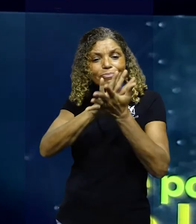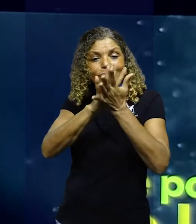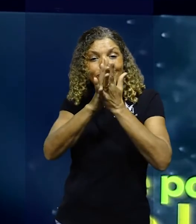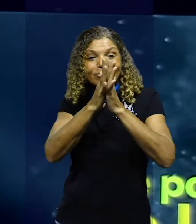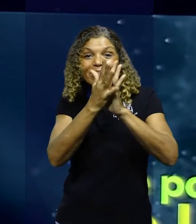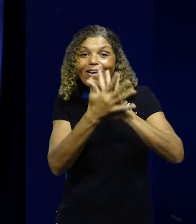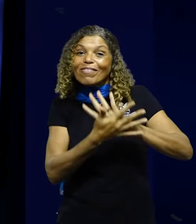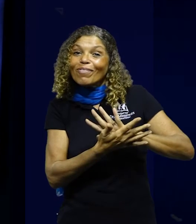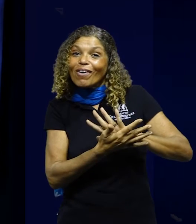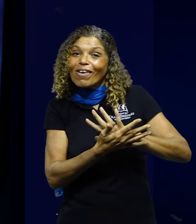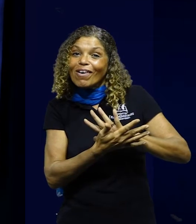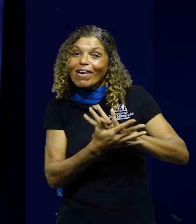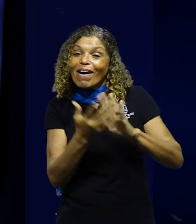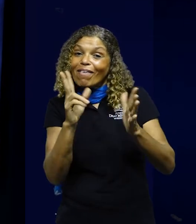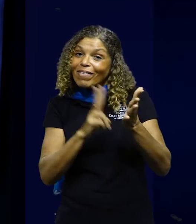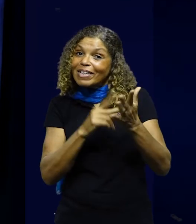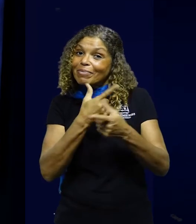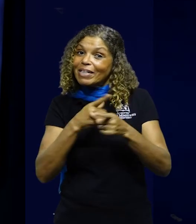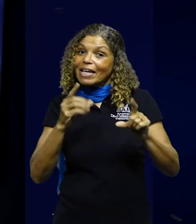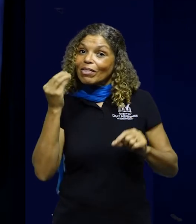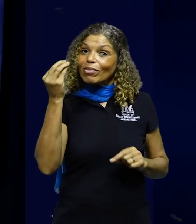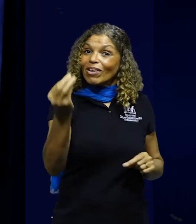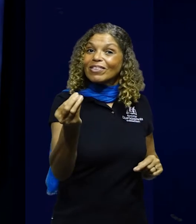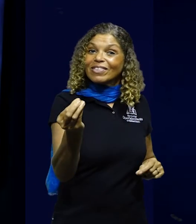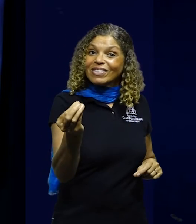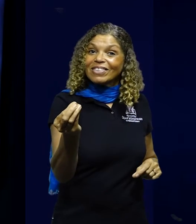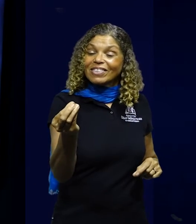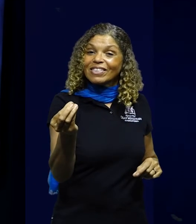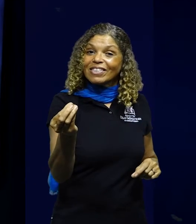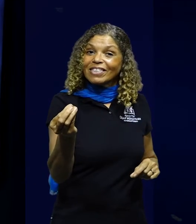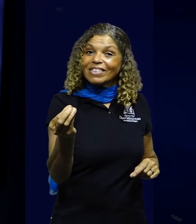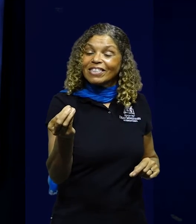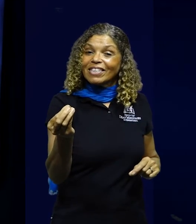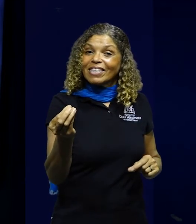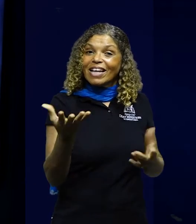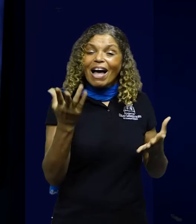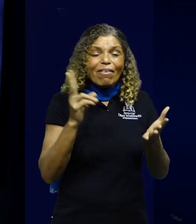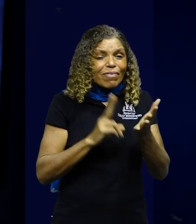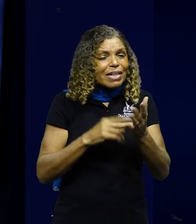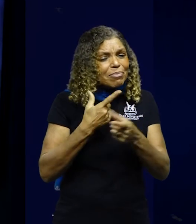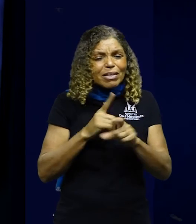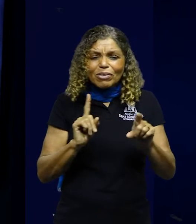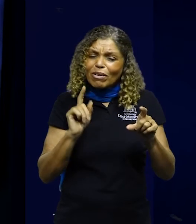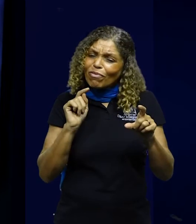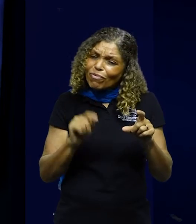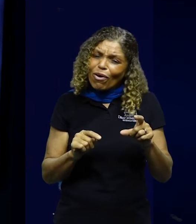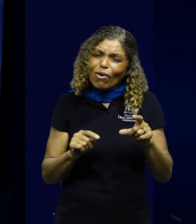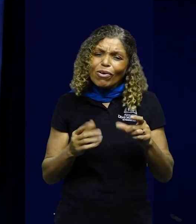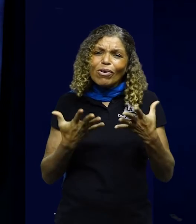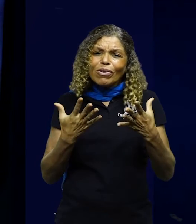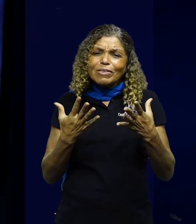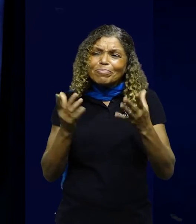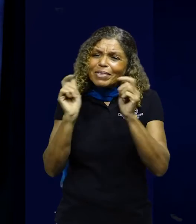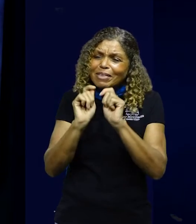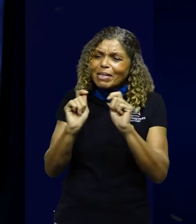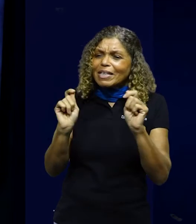vraie liberté. Chers amis, entrons dans la vraie liberté. Ne soyons esclaves de rien